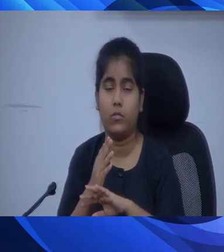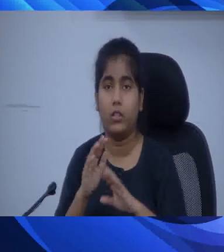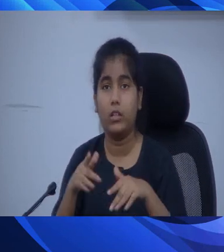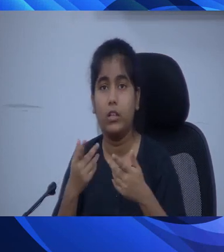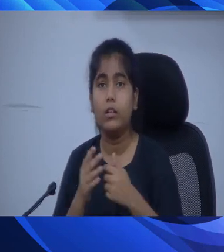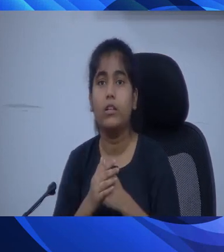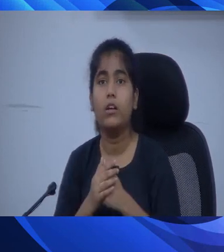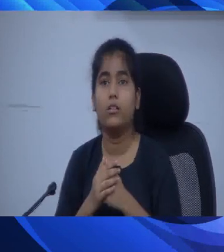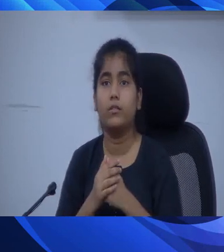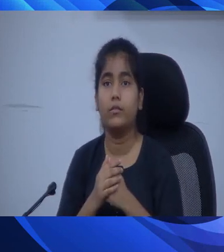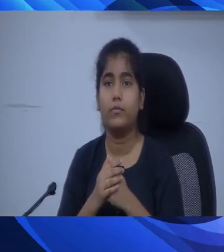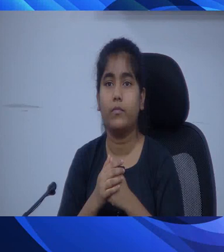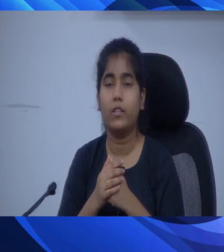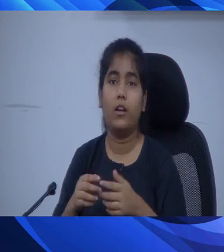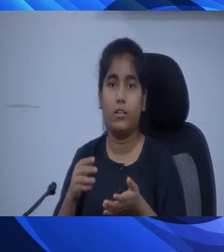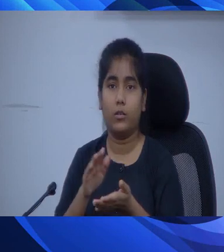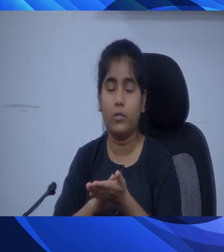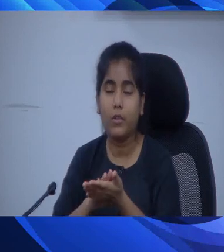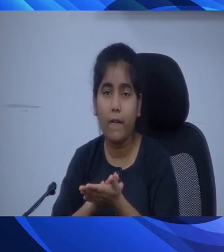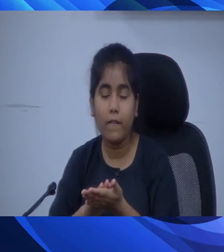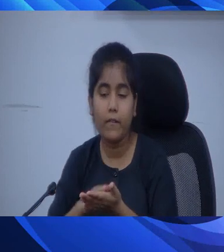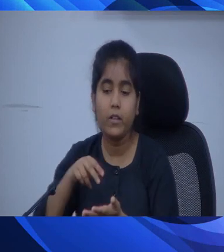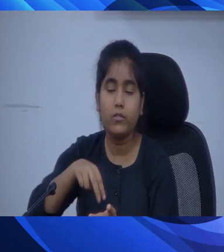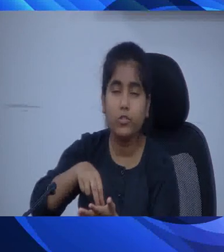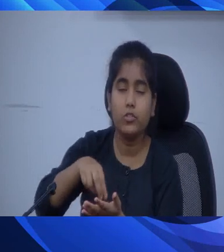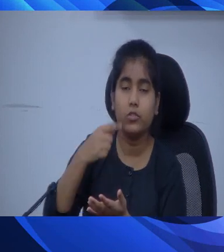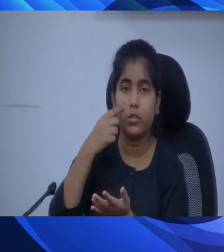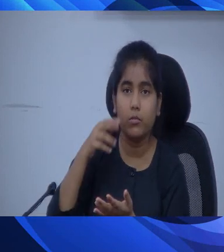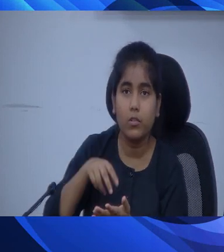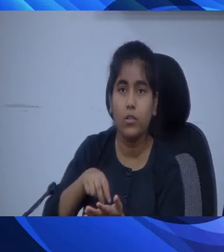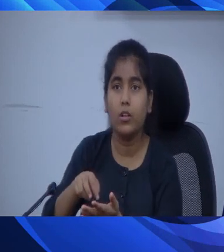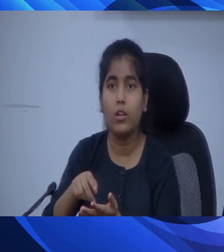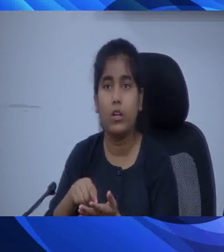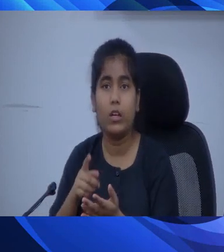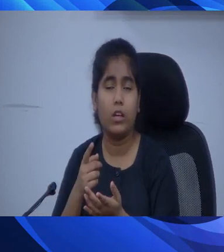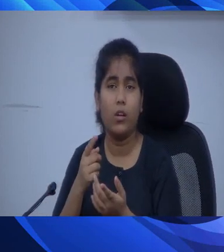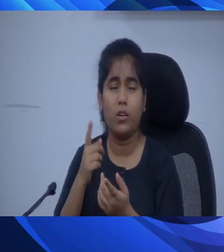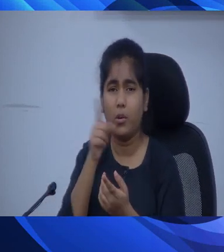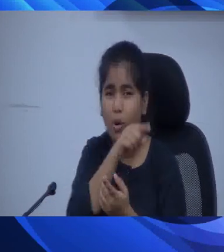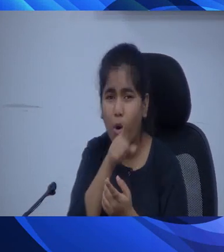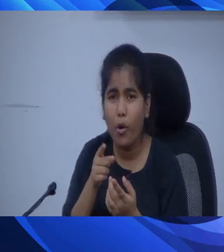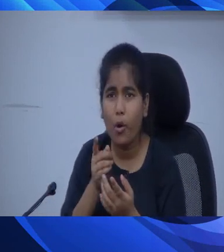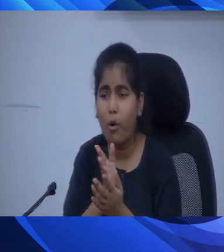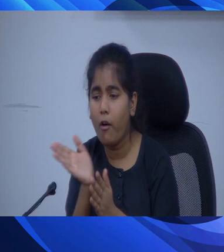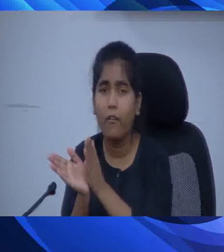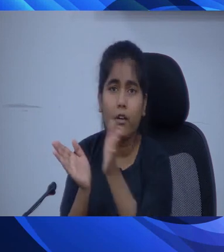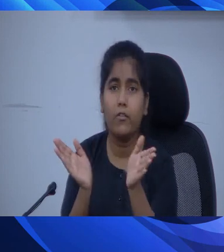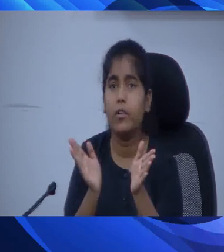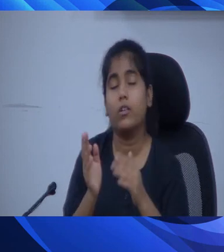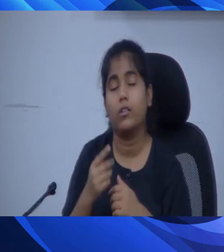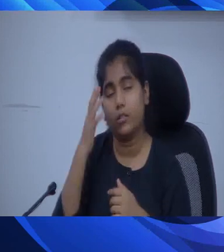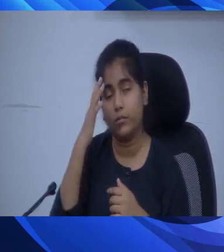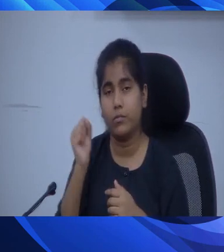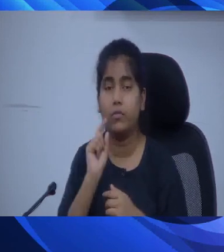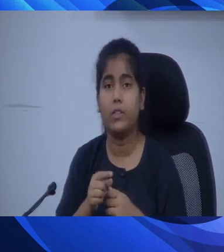है उस साइड खुल गया, तो आप समझ सकते हैं कि उनको बाधा आएगी. या आपका जो टैक्टाइल पाथ है उसको बहुत केयरफुली आपको ले